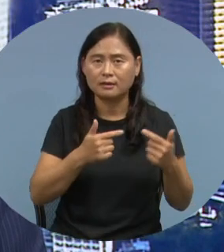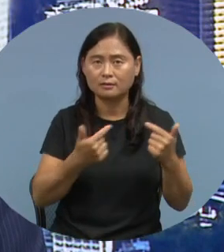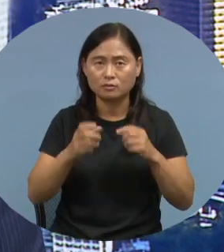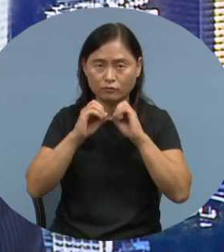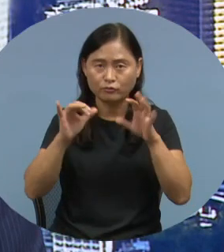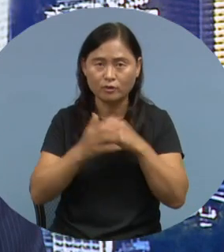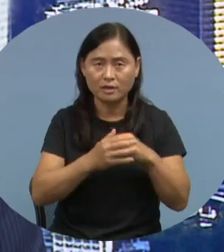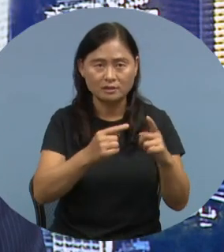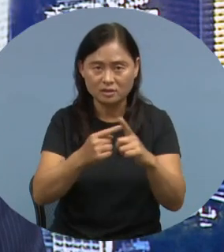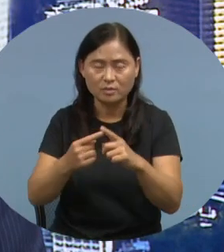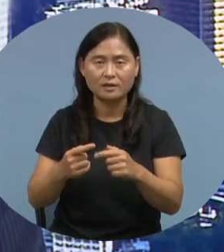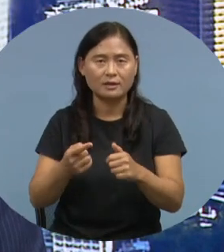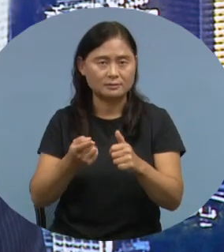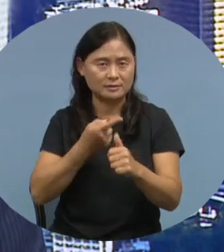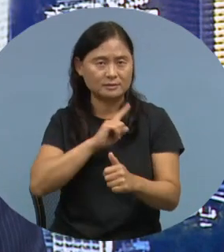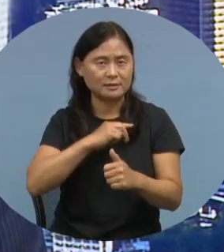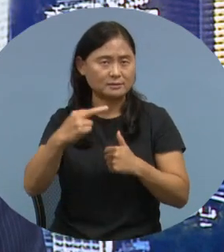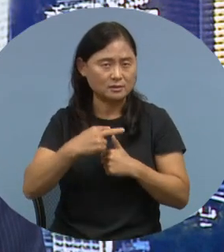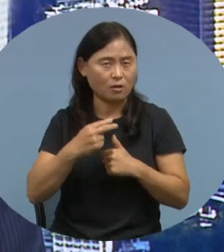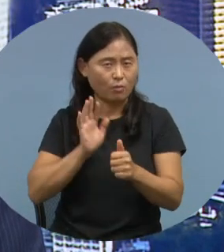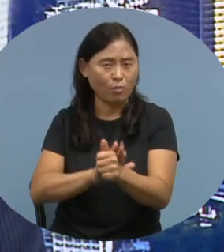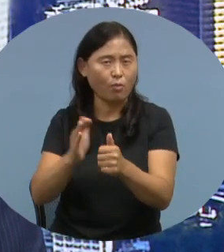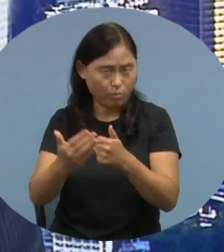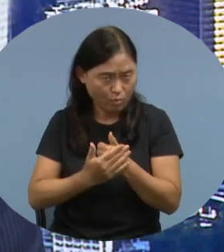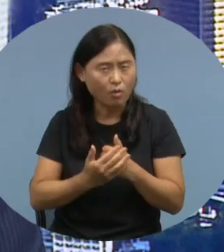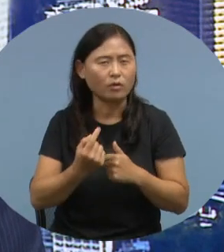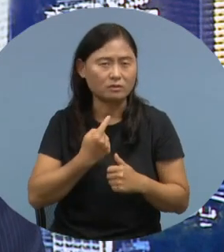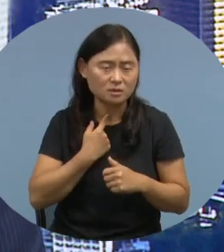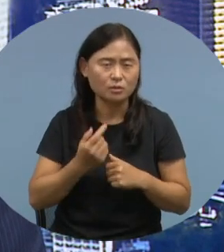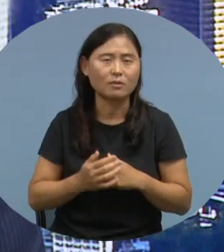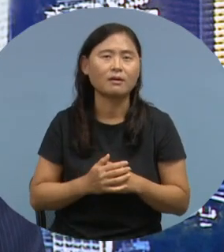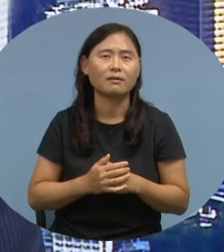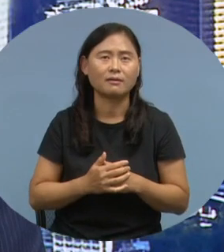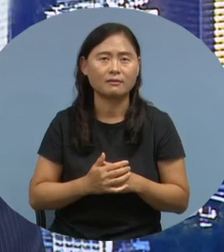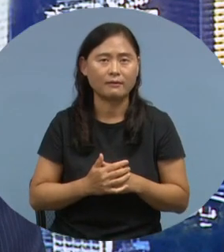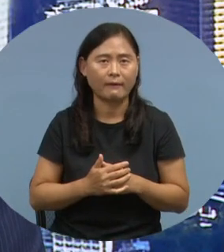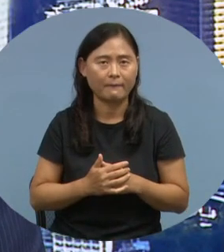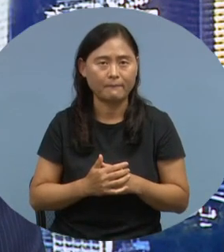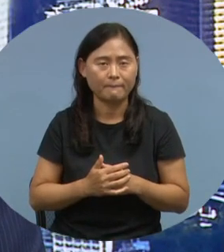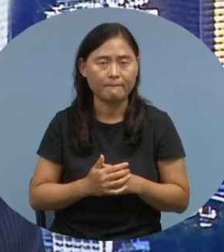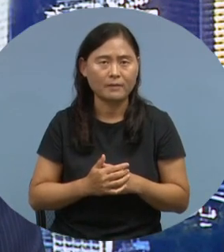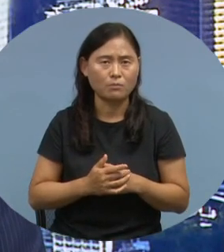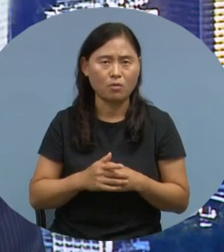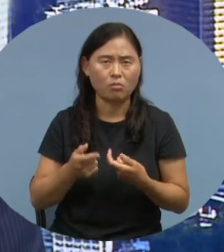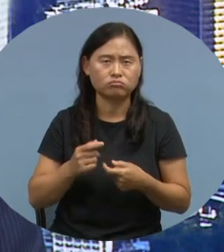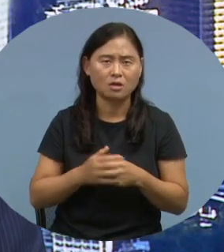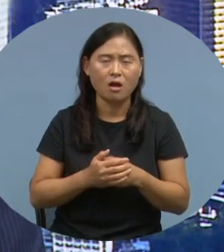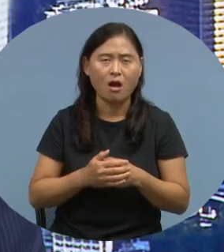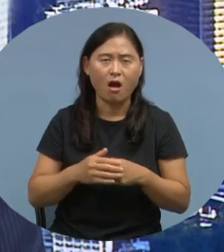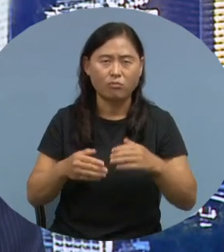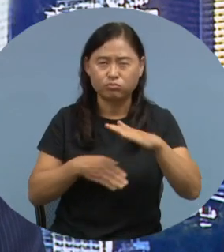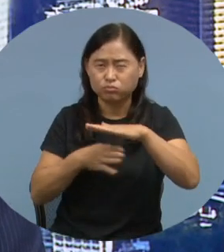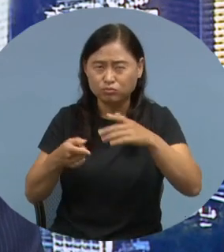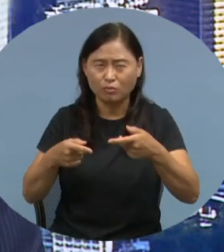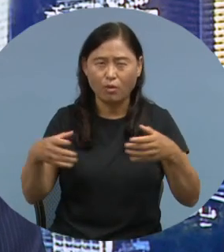咧，市民首先要自律啦，為己為人就唔好喺一啲即係地方去搞一啲